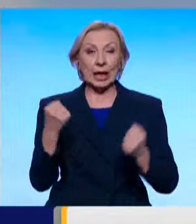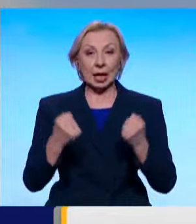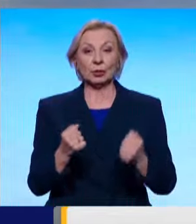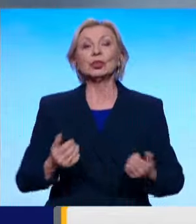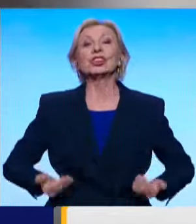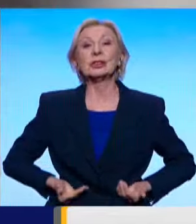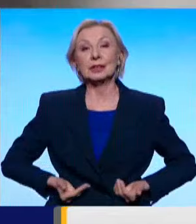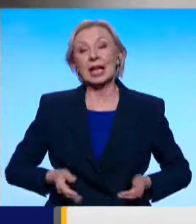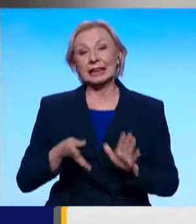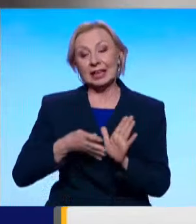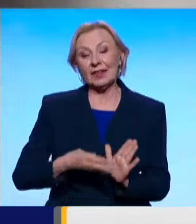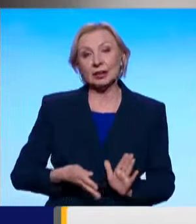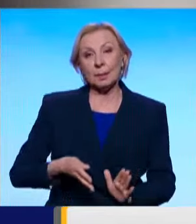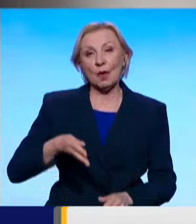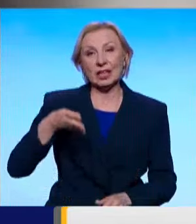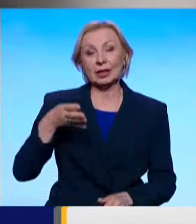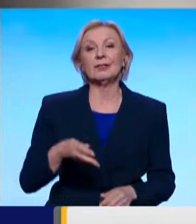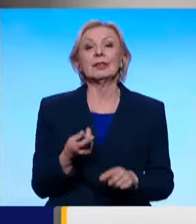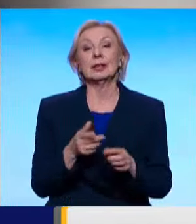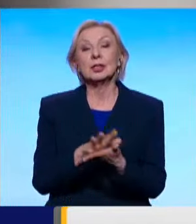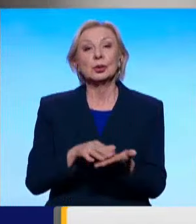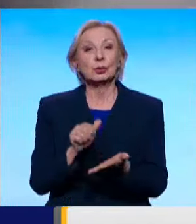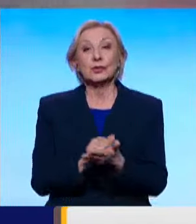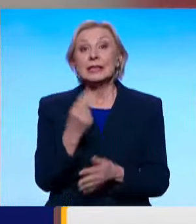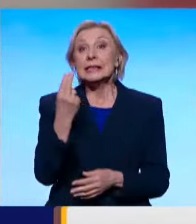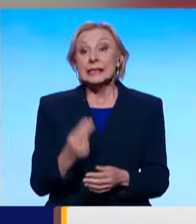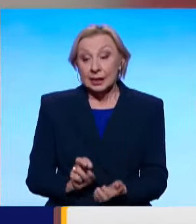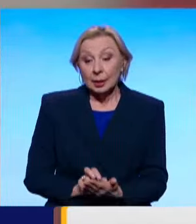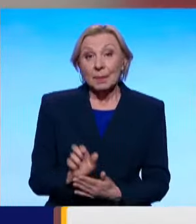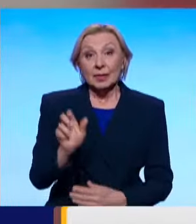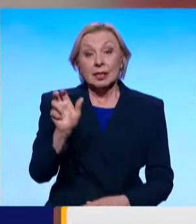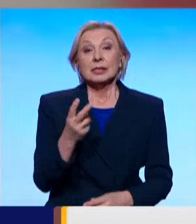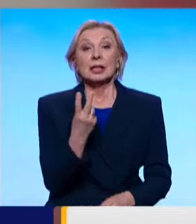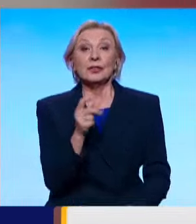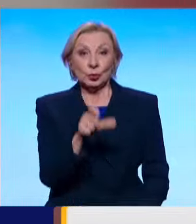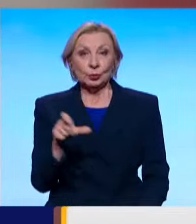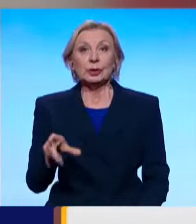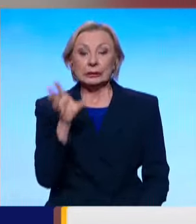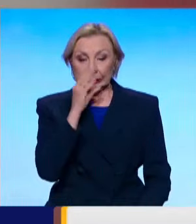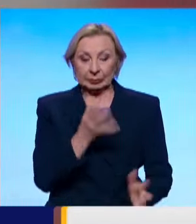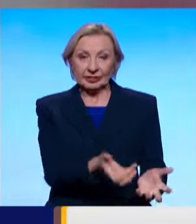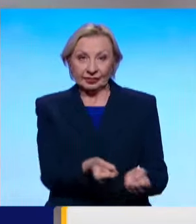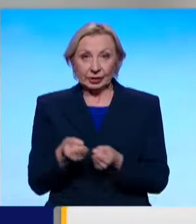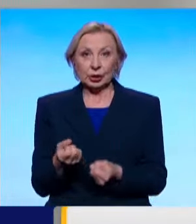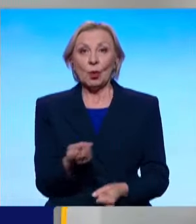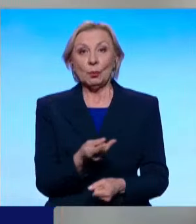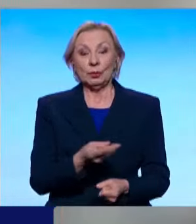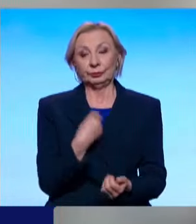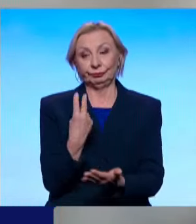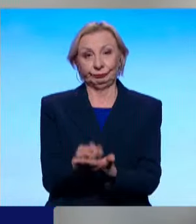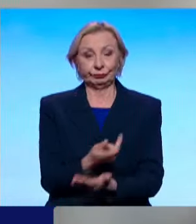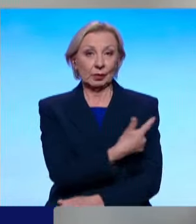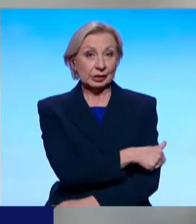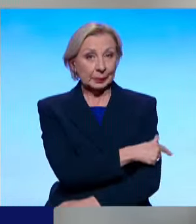житлова дев'ятиповерхівка, зруйнований цілий під'їзд. Двох людей вдалося витягти з-під завалів, обоє у